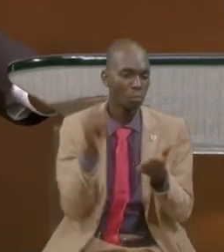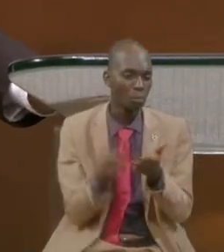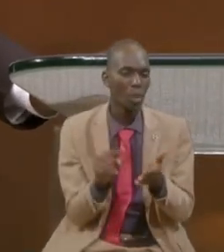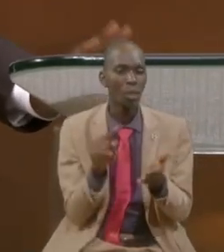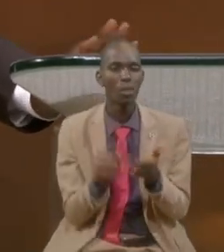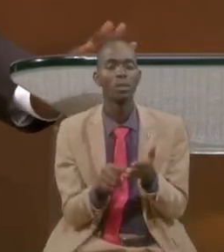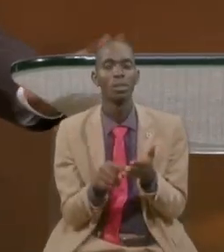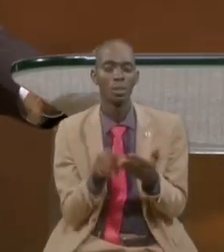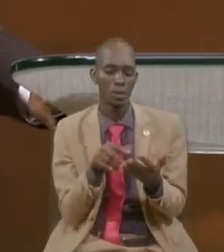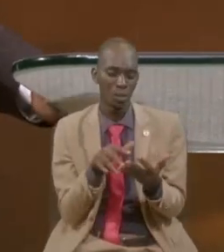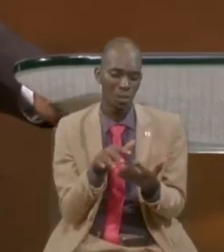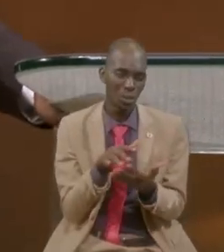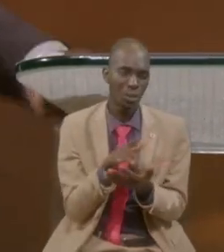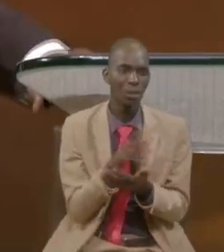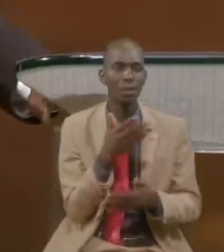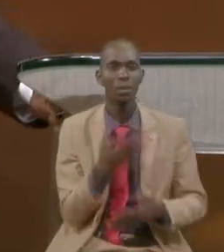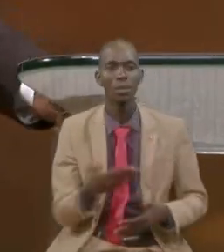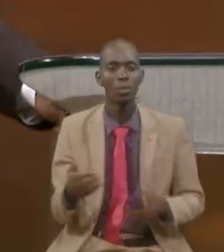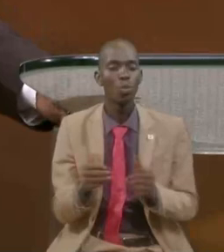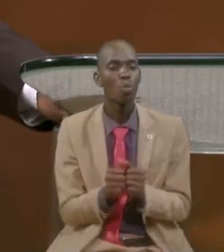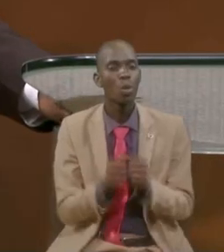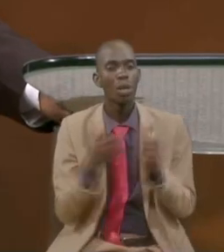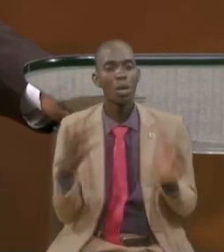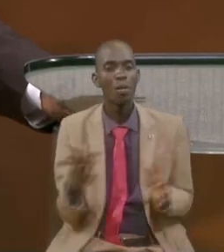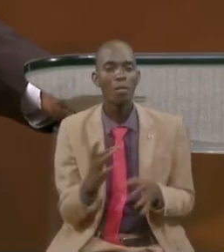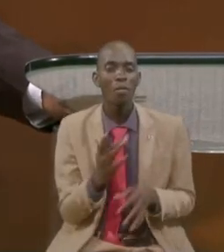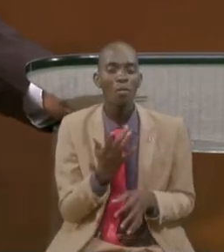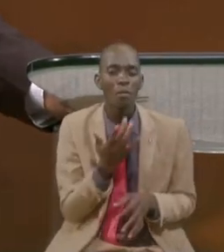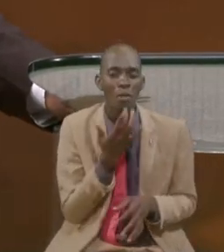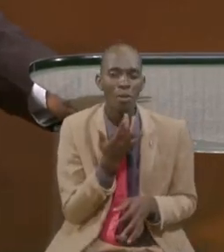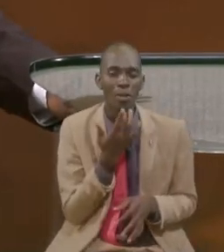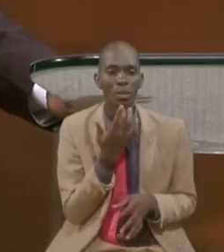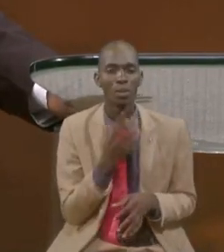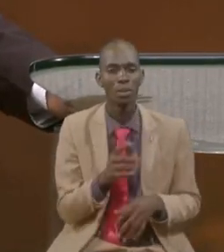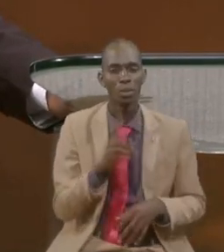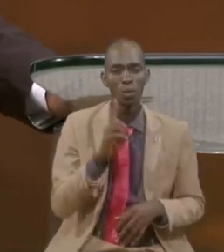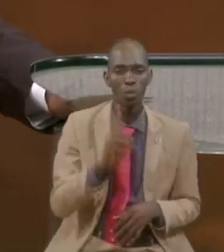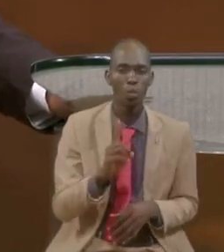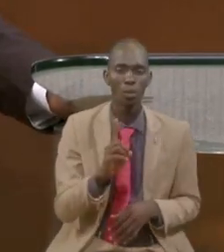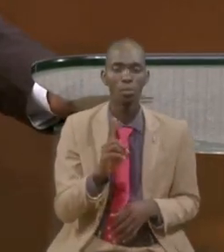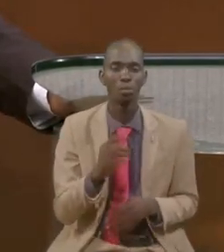d'observer ces choses sans prévention